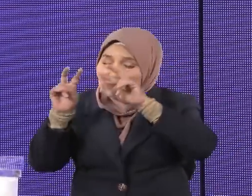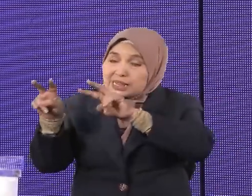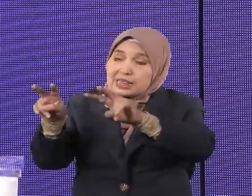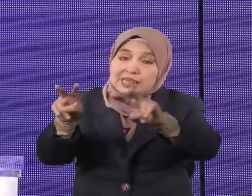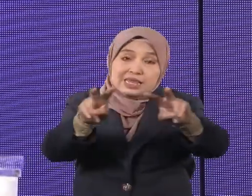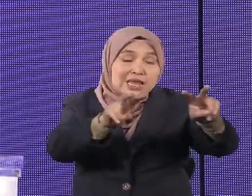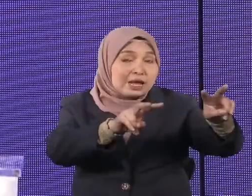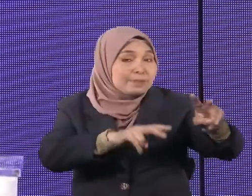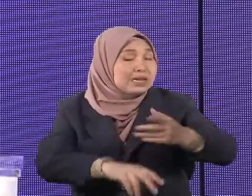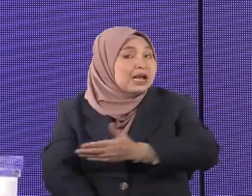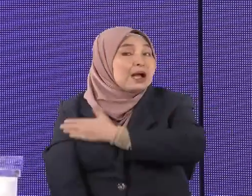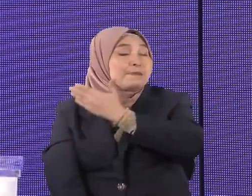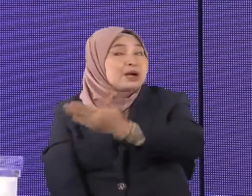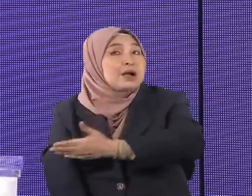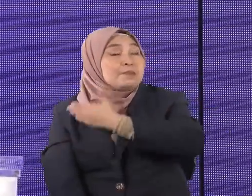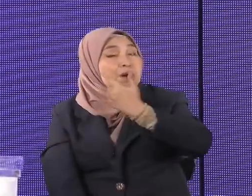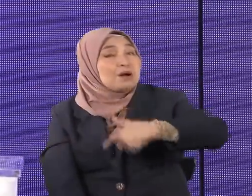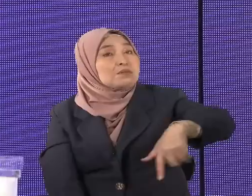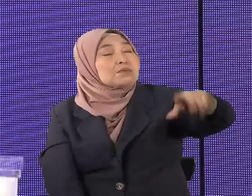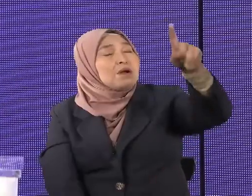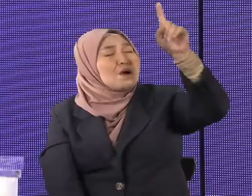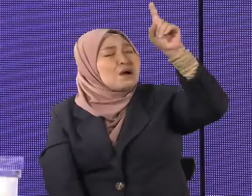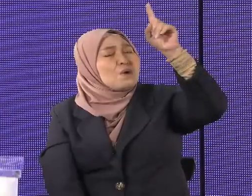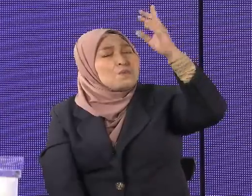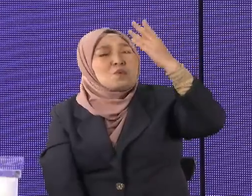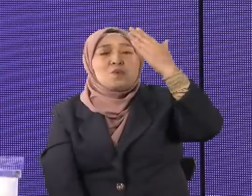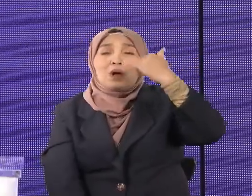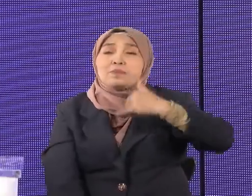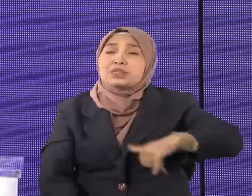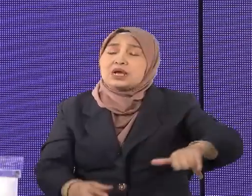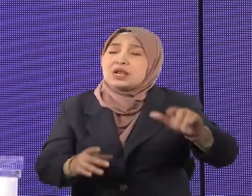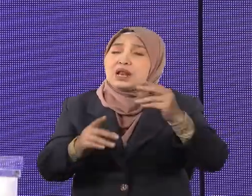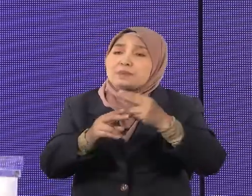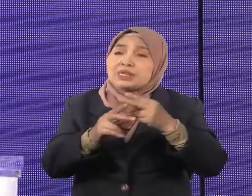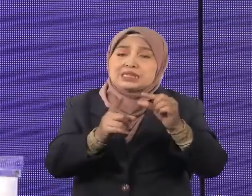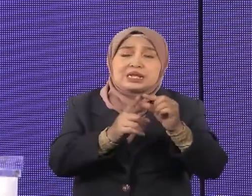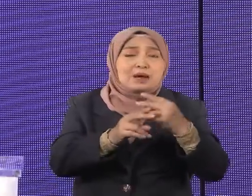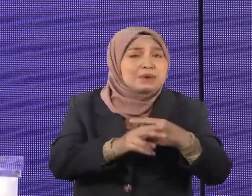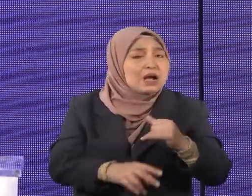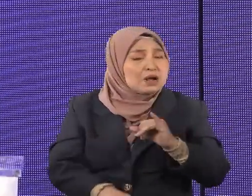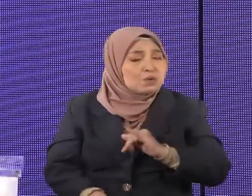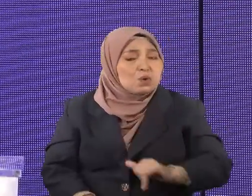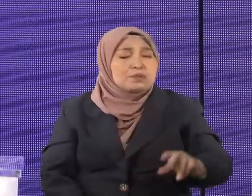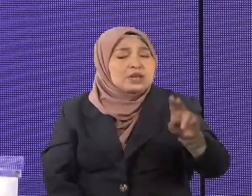melihat kepada hamba-hambanya. Mengapa di awal itu Allah bercakap dalam bentuk kata nama kedua Ustaznya, unab bi